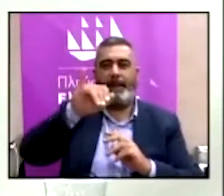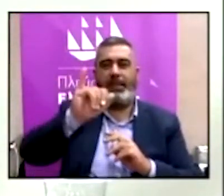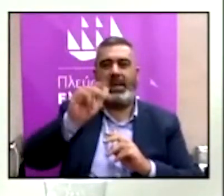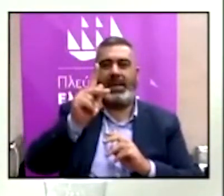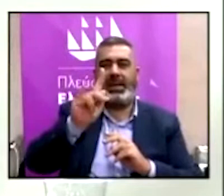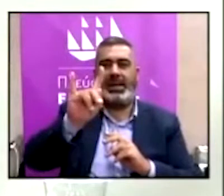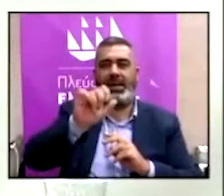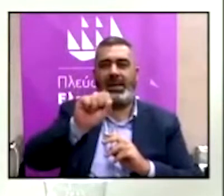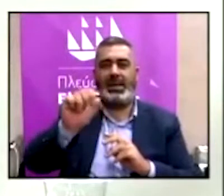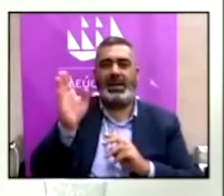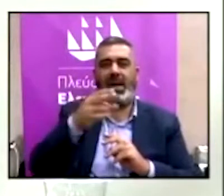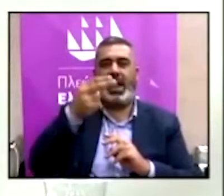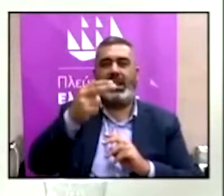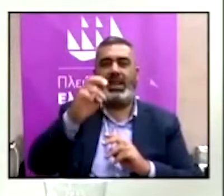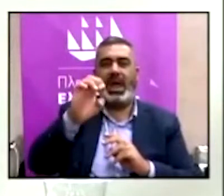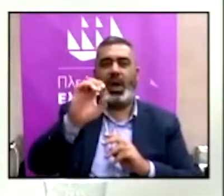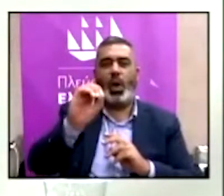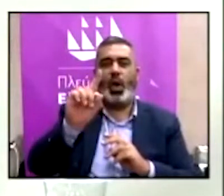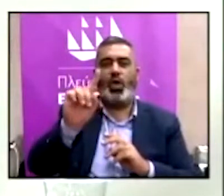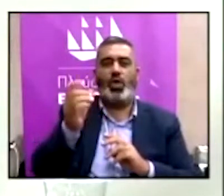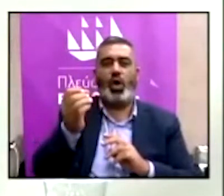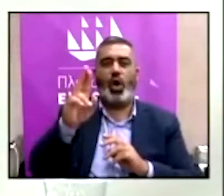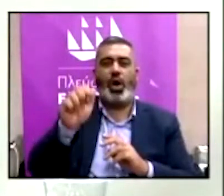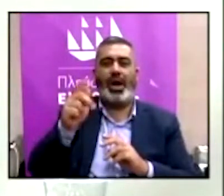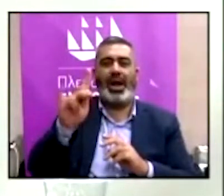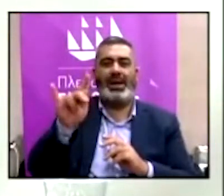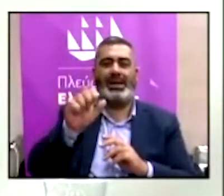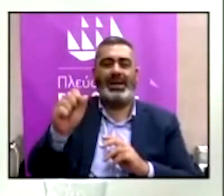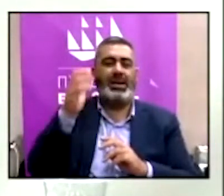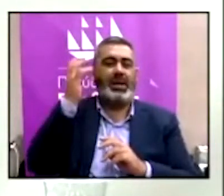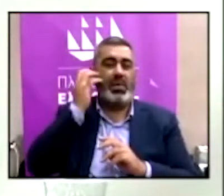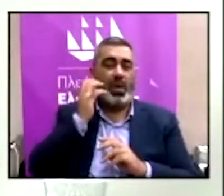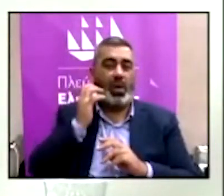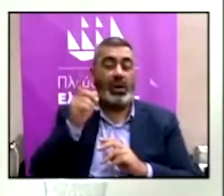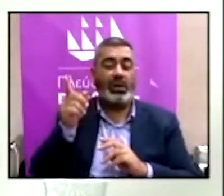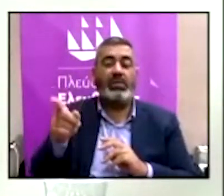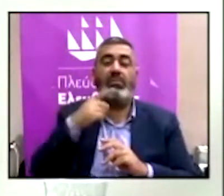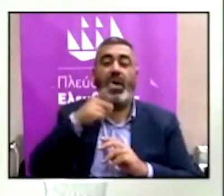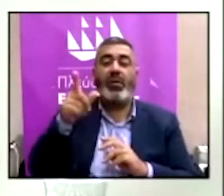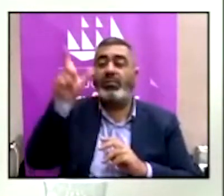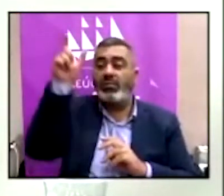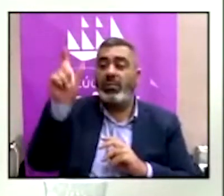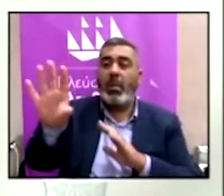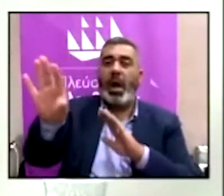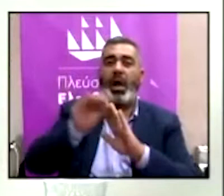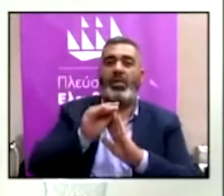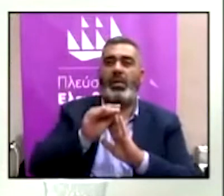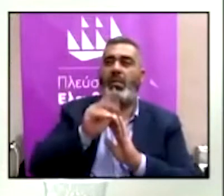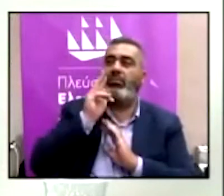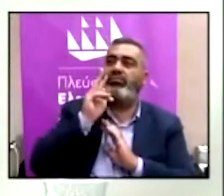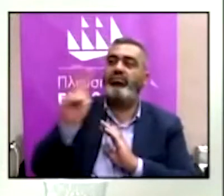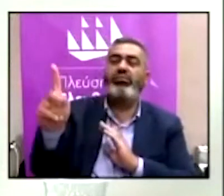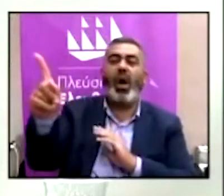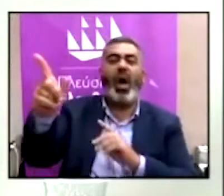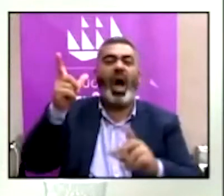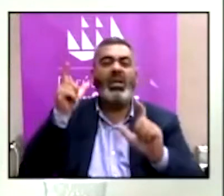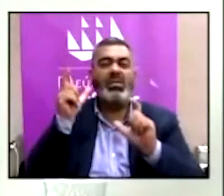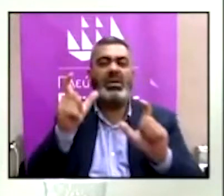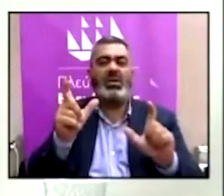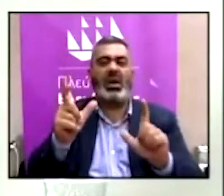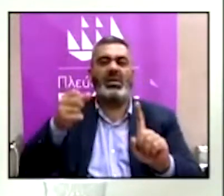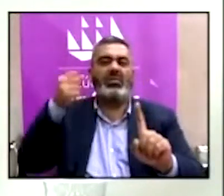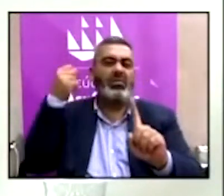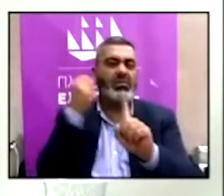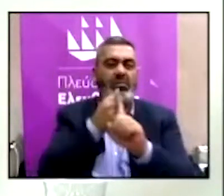από λίγες ημέρες ήταν υπόδειγμα διεκδίκησης και αντίστασης. Είναι άλλος ένας άνθρωπος